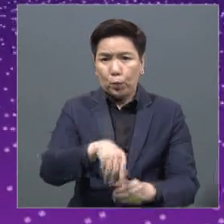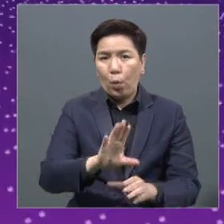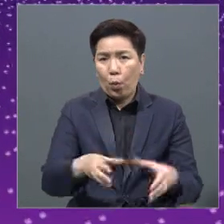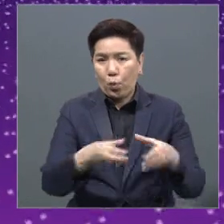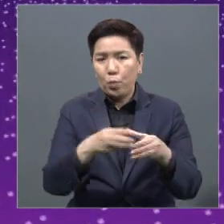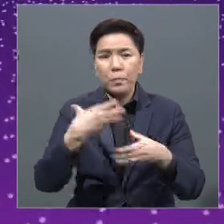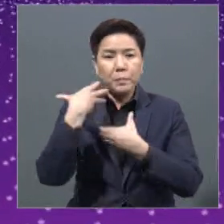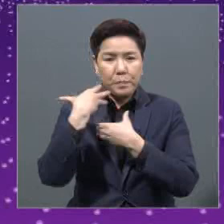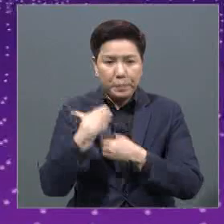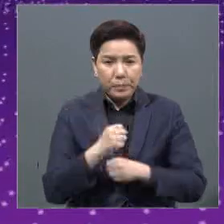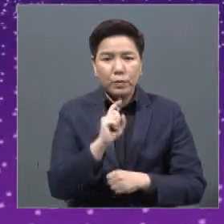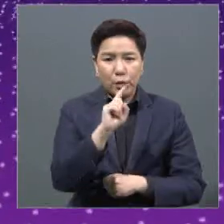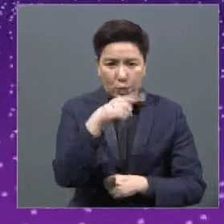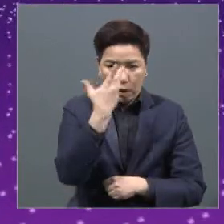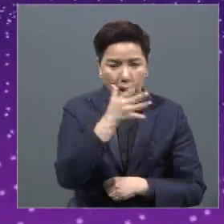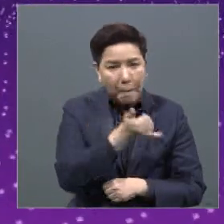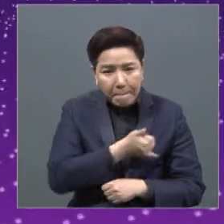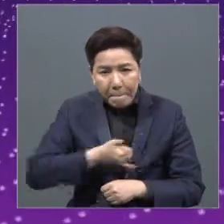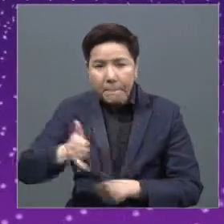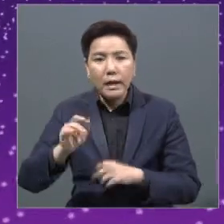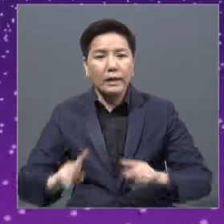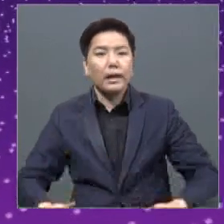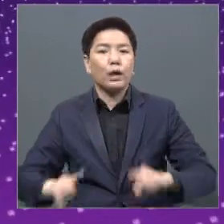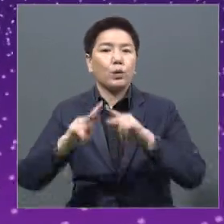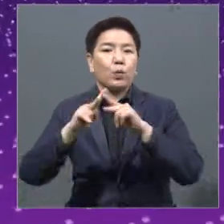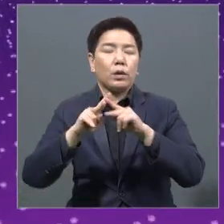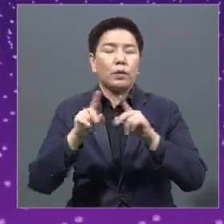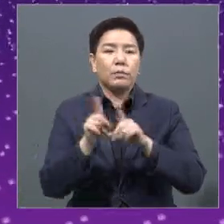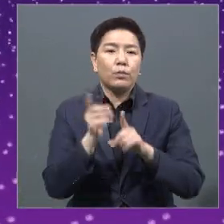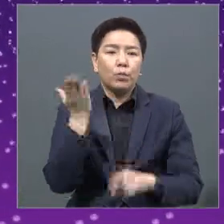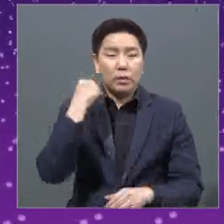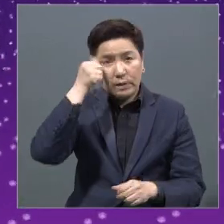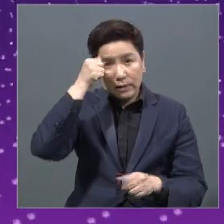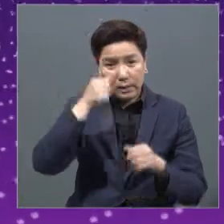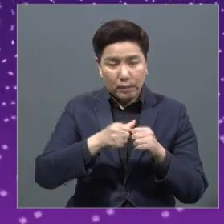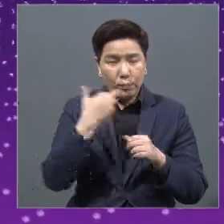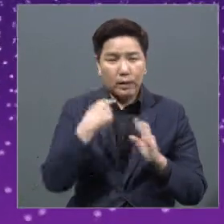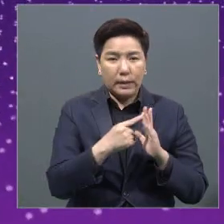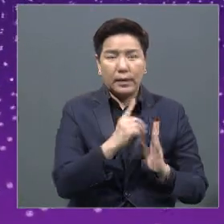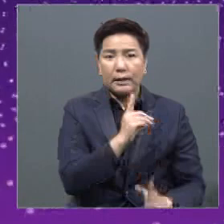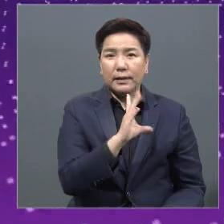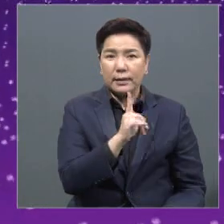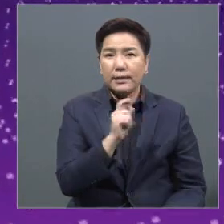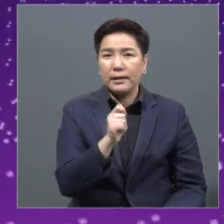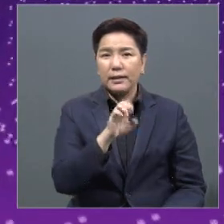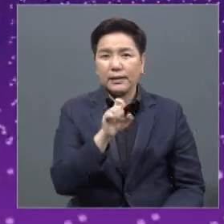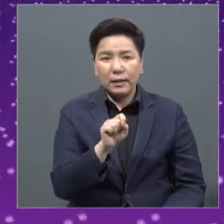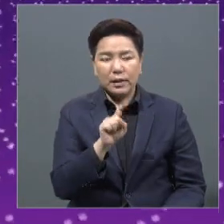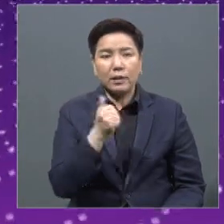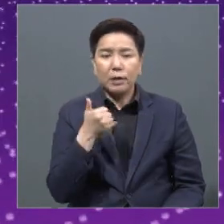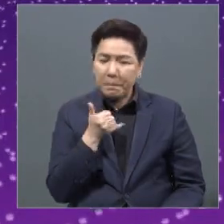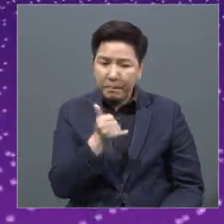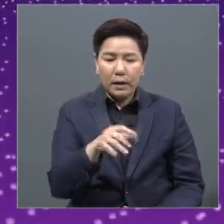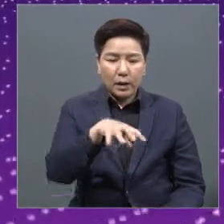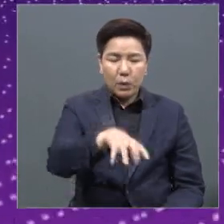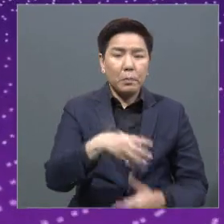ที่พรรคประชาธิปัตย์ก่อนที่จะเดินทางไปที่กระทรวงของเขาอย่างเมื่อวานนี้จำกันได้ไหมคะมีคุณเดชอิดใช่ค่ะก็เดินทางไปที่พรรคประชาธิปัตย์เช่นเ